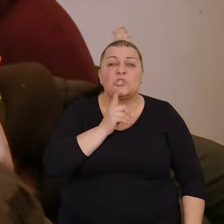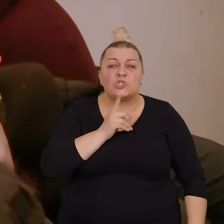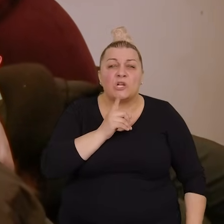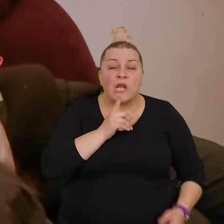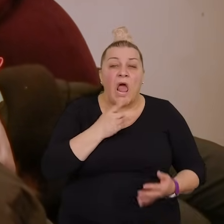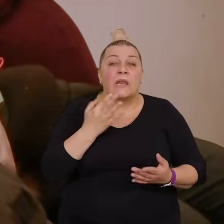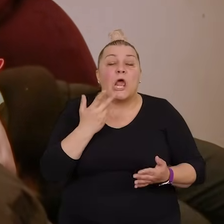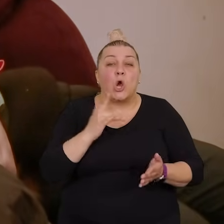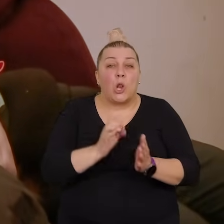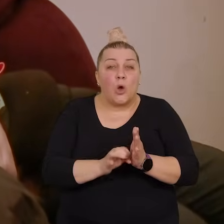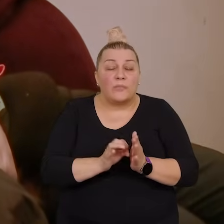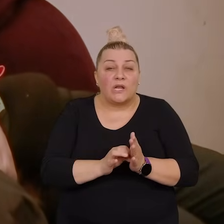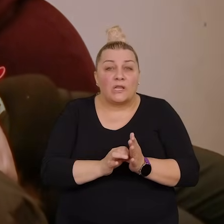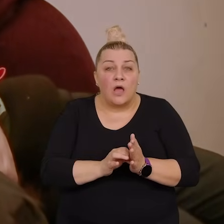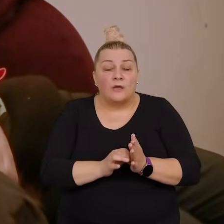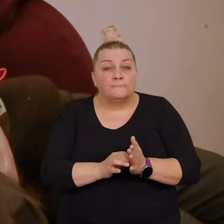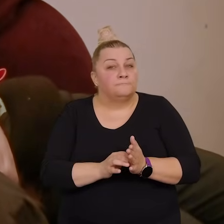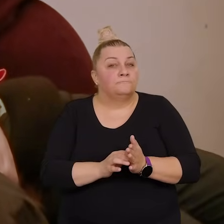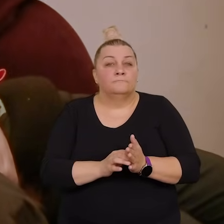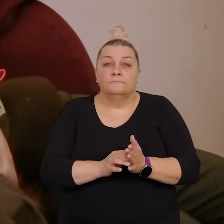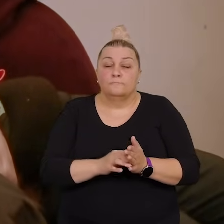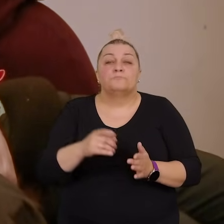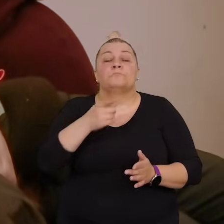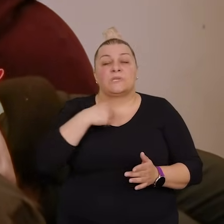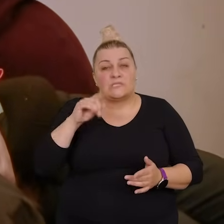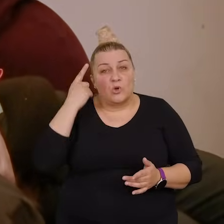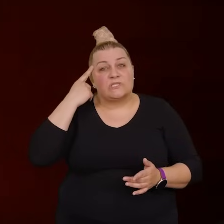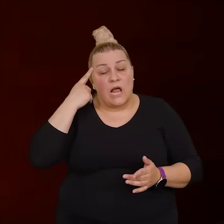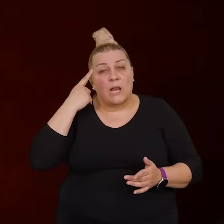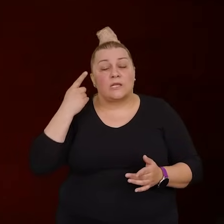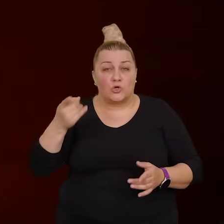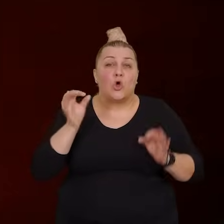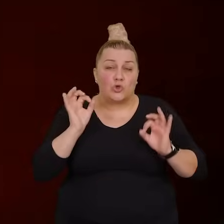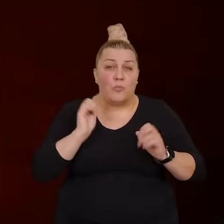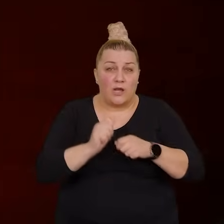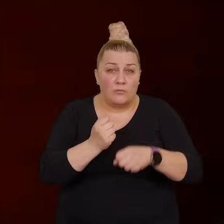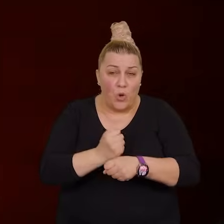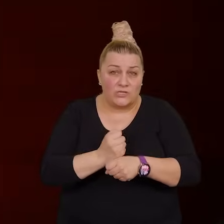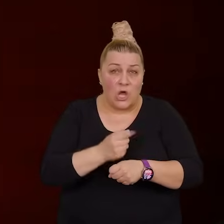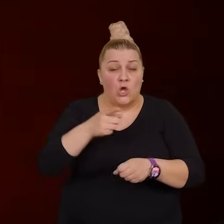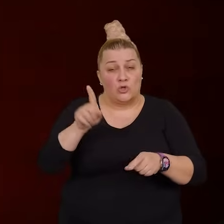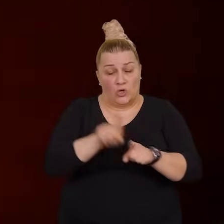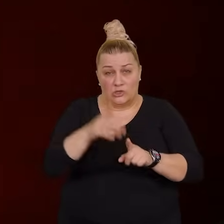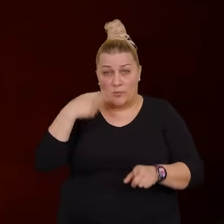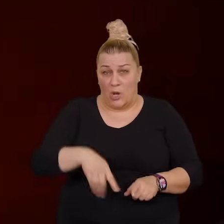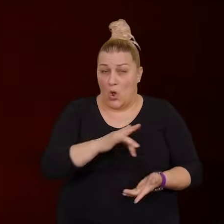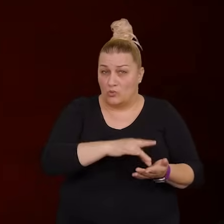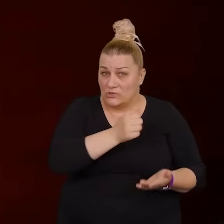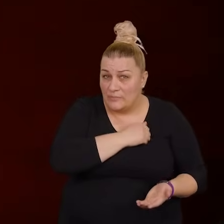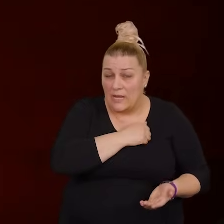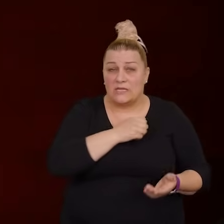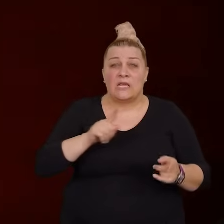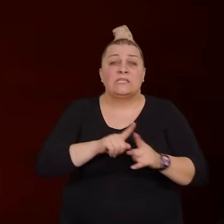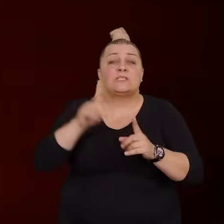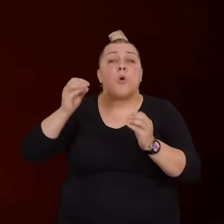minuta nakon projekcije filma je meni znak da smo mi napravili dobar posao. To je bilo i u Splitu, to je bilo tako i u ovome, i u